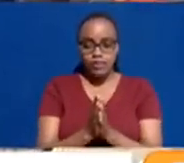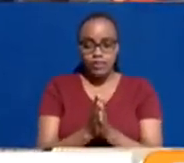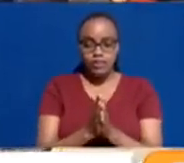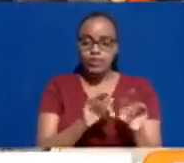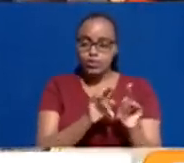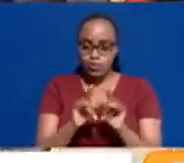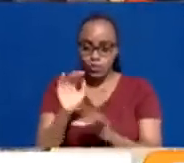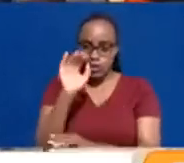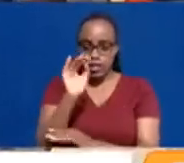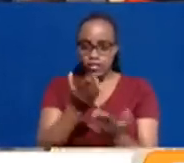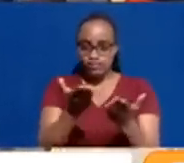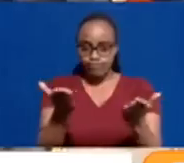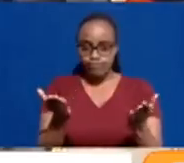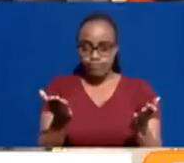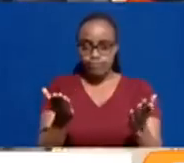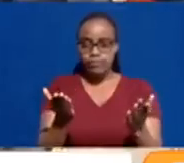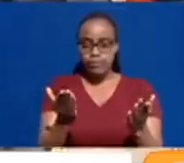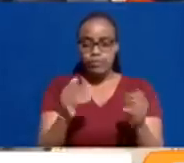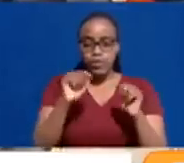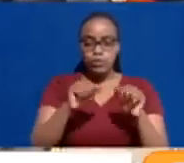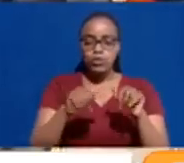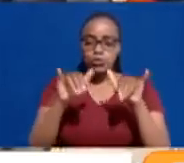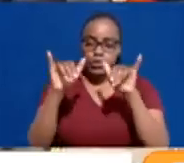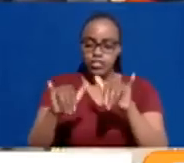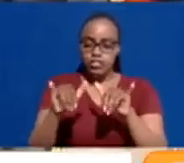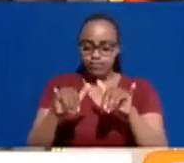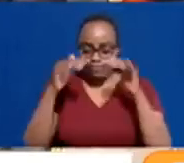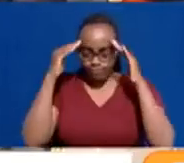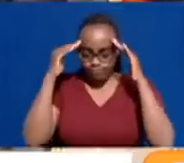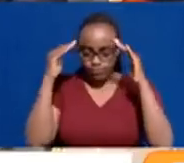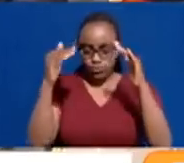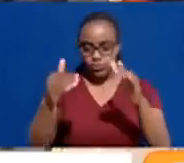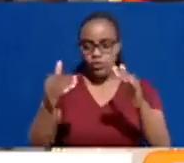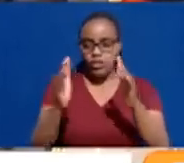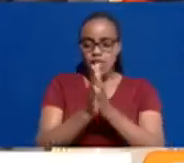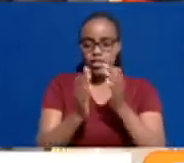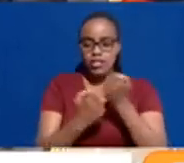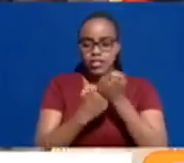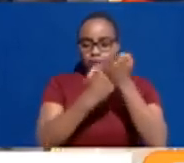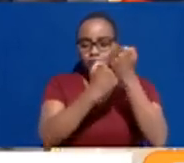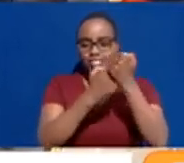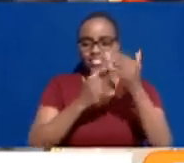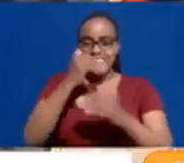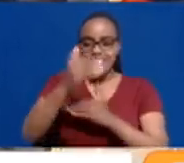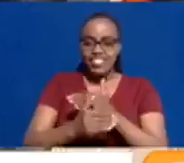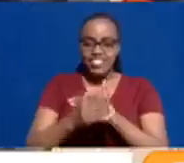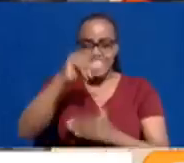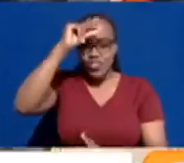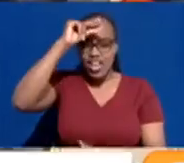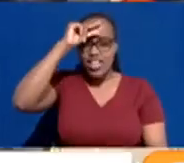and I ask that you remain steadfast and support the incoming